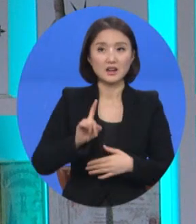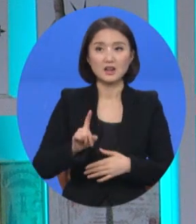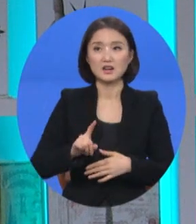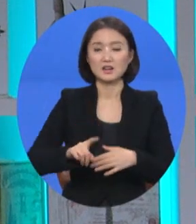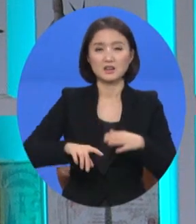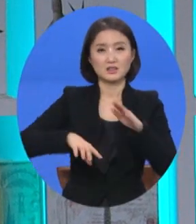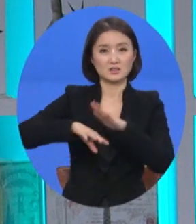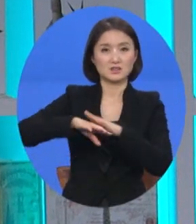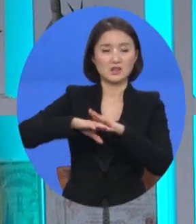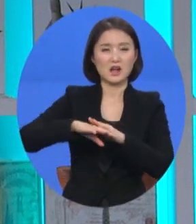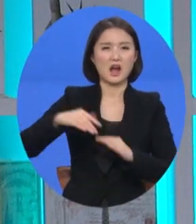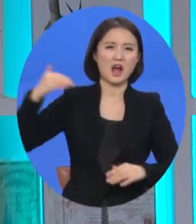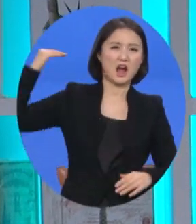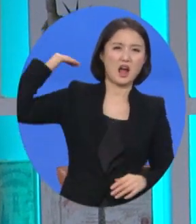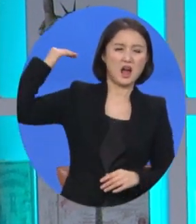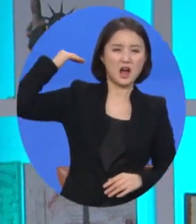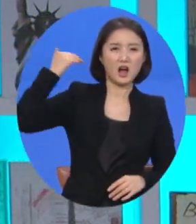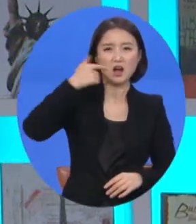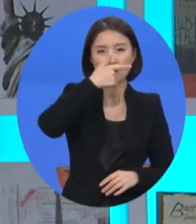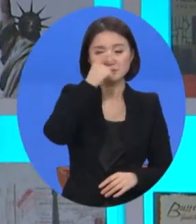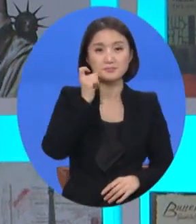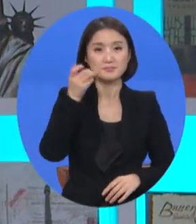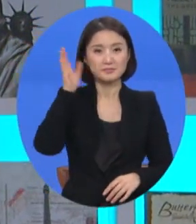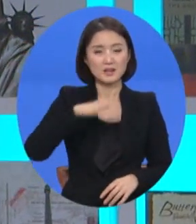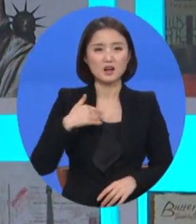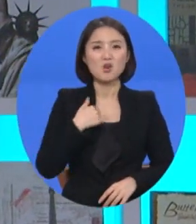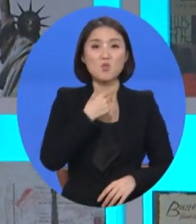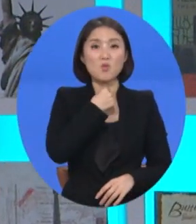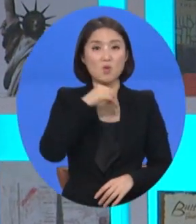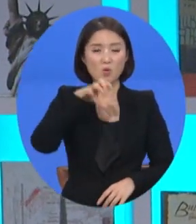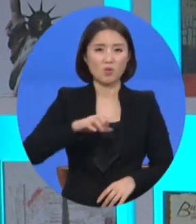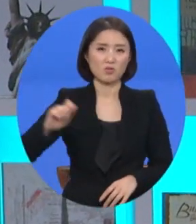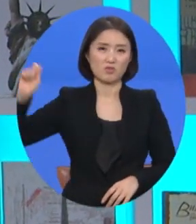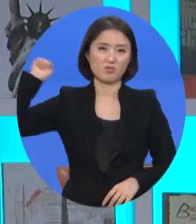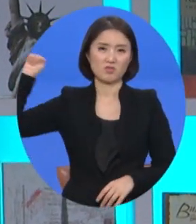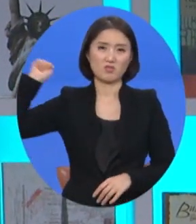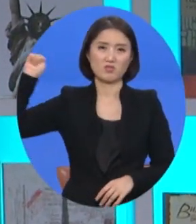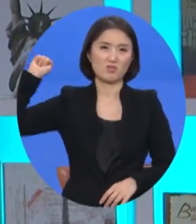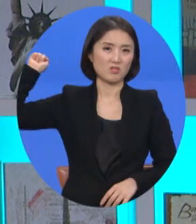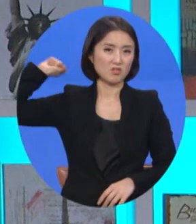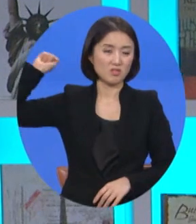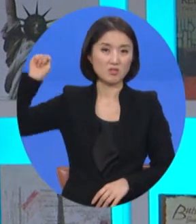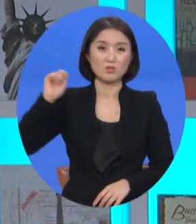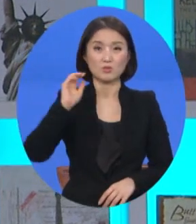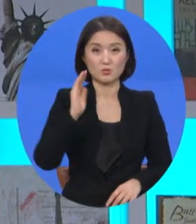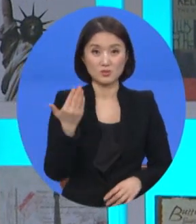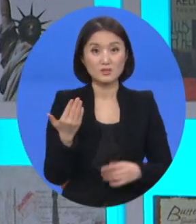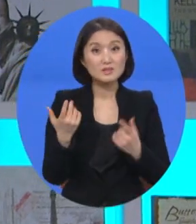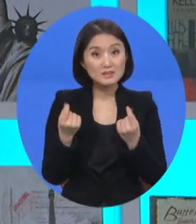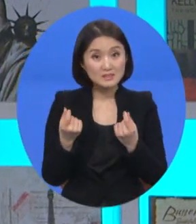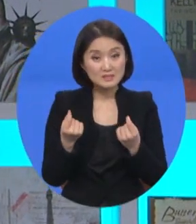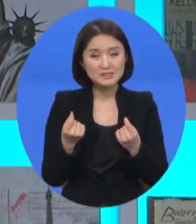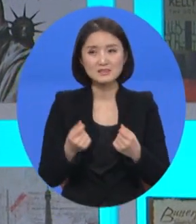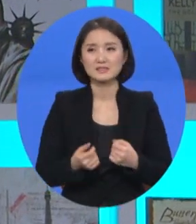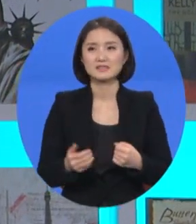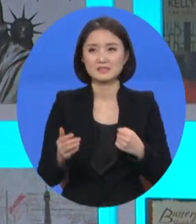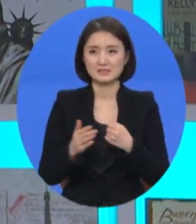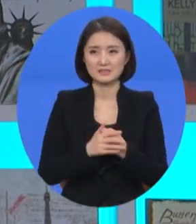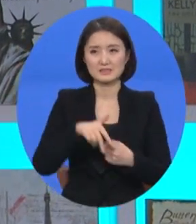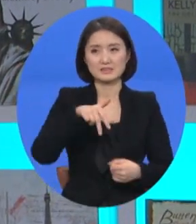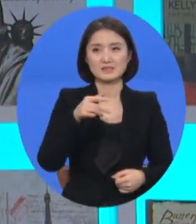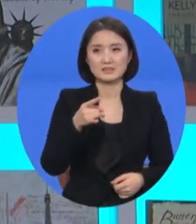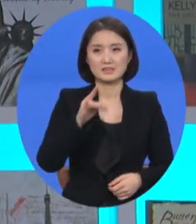자라지 않지만 는 부분까지 내 마음대로 끊고 싶은 것 까지 닦을 거 준다 그래서 이 jb 것에